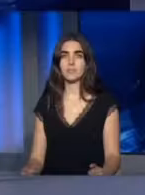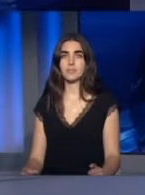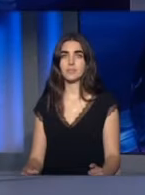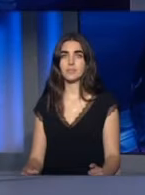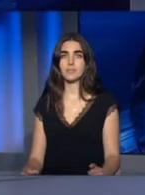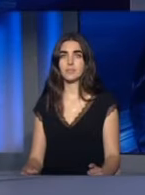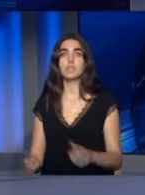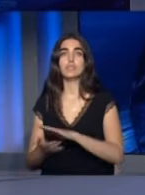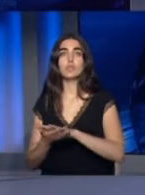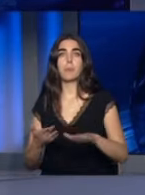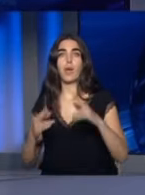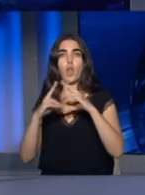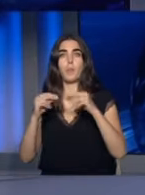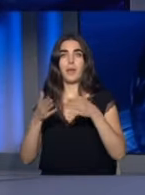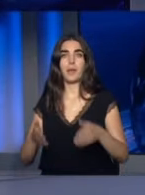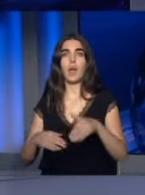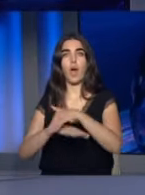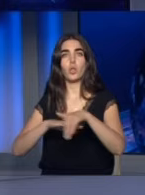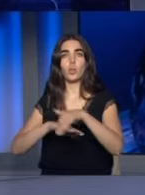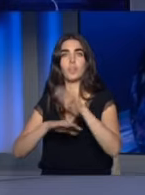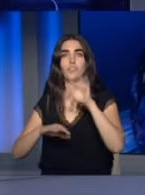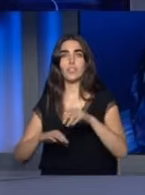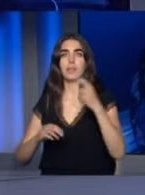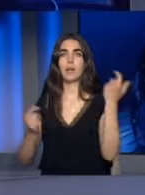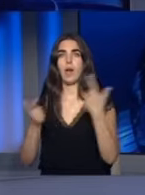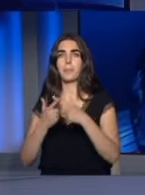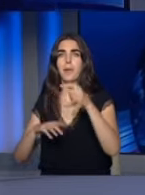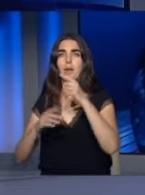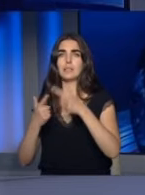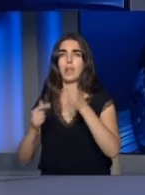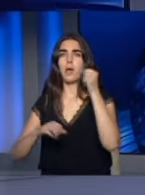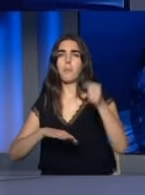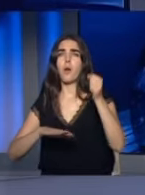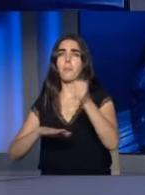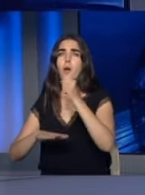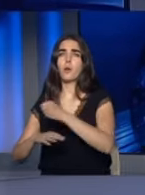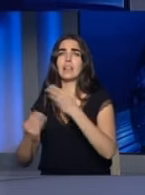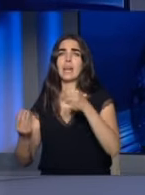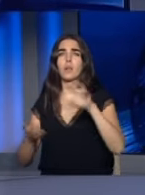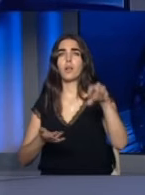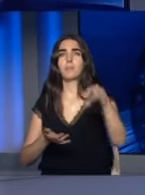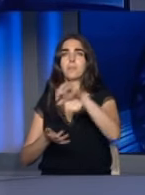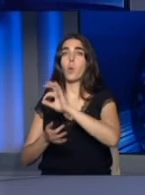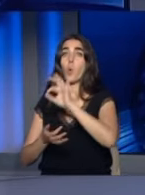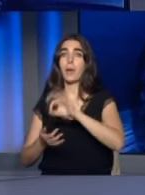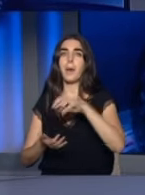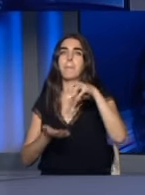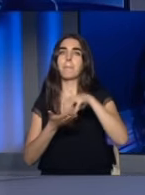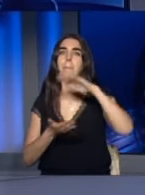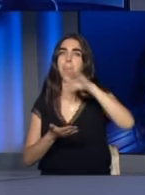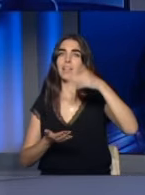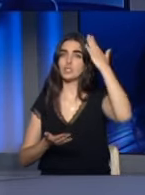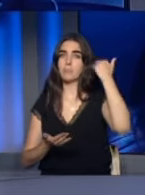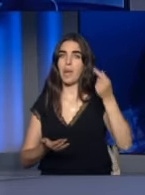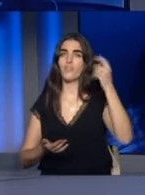الحر الى الجبهه اللبنانيه الحدوديه الجنوبيه العدوان الاسرائيلي يستمر متقطعا ويمتد من بنت جبيل في